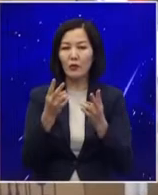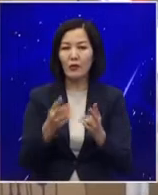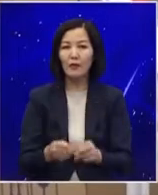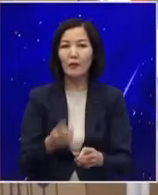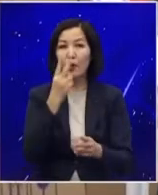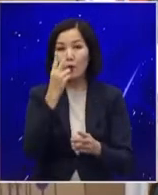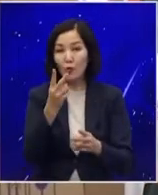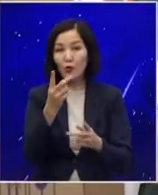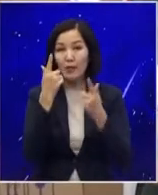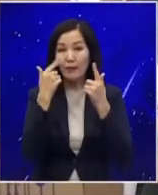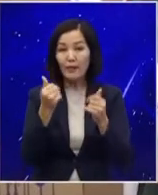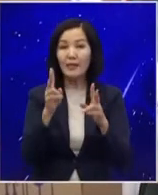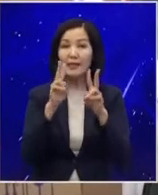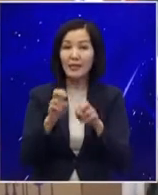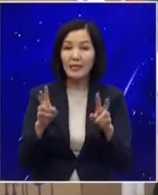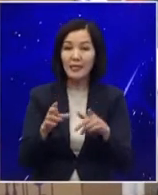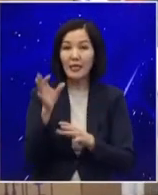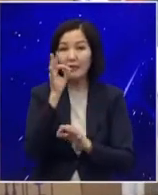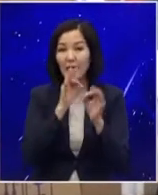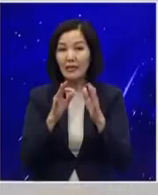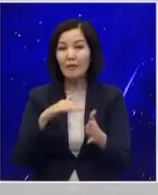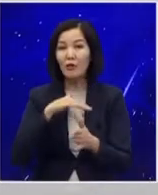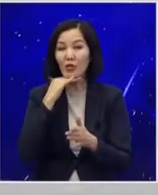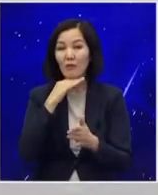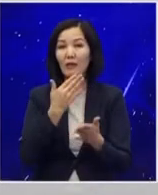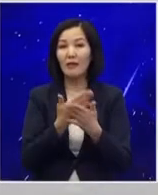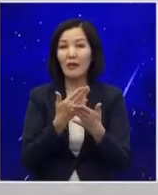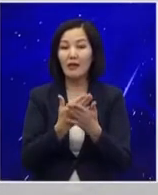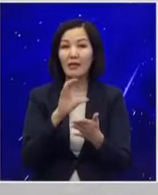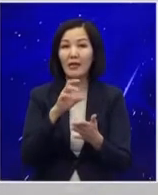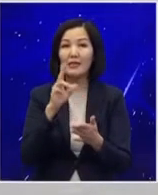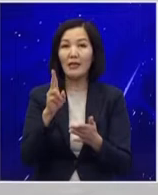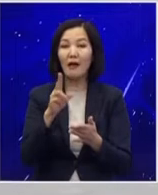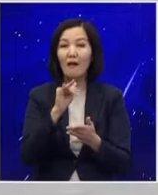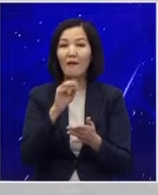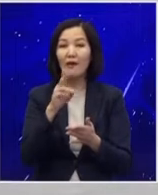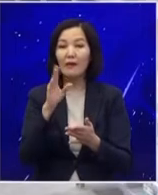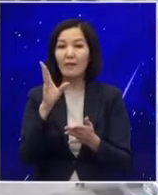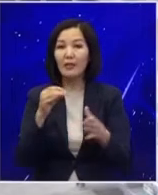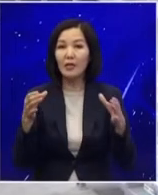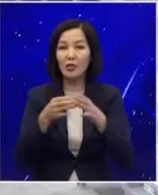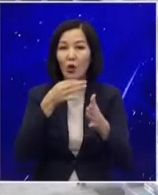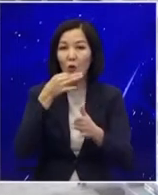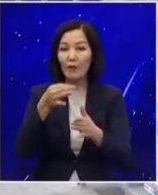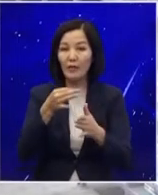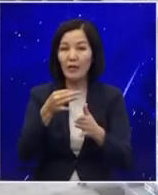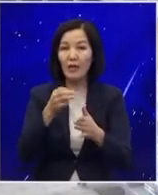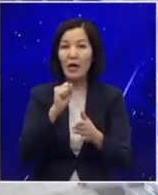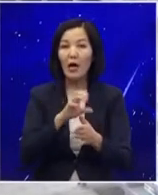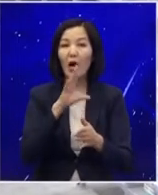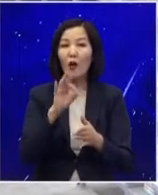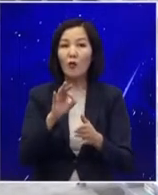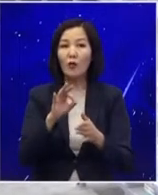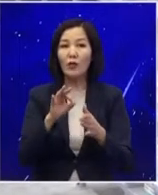Көрді, білді, тексерді. Дәрі-дәрмек жеткілікті екен. Дәлелі СК фармация жауапкершілігі шектеулі серіктестігі қоймасындағы мына